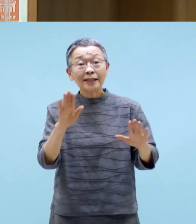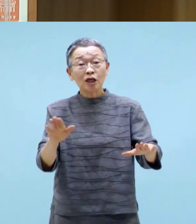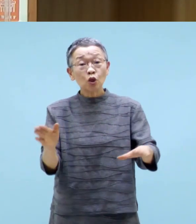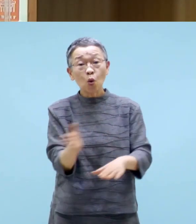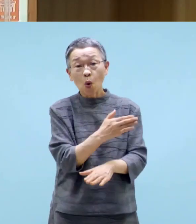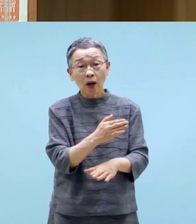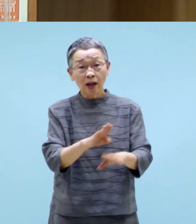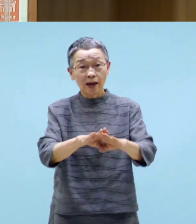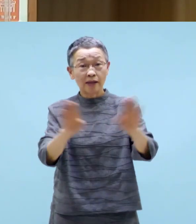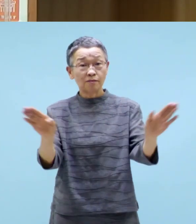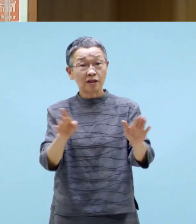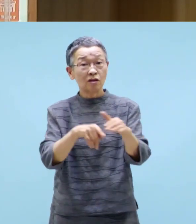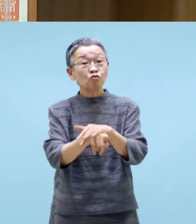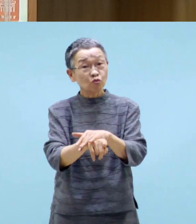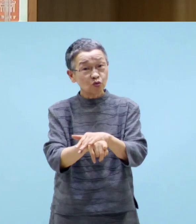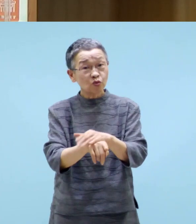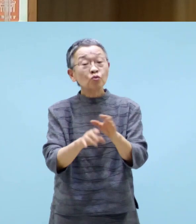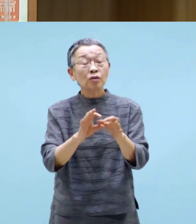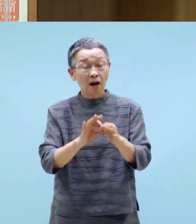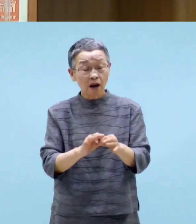ると、